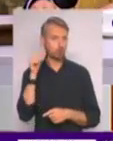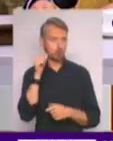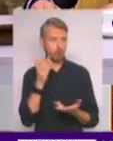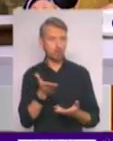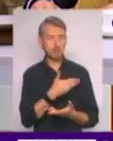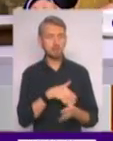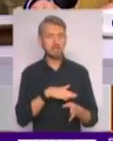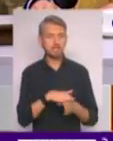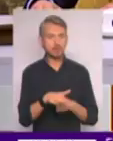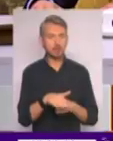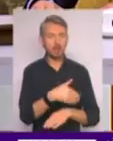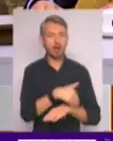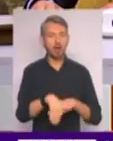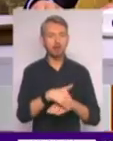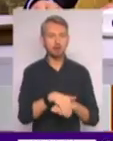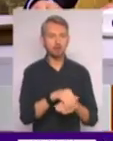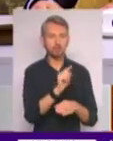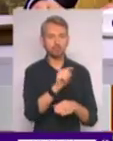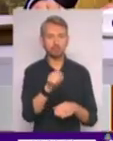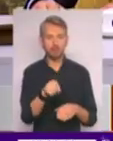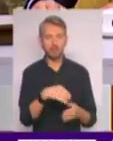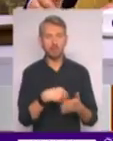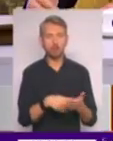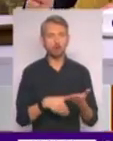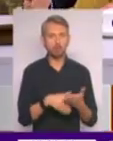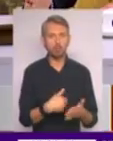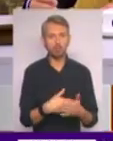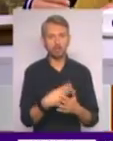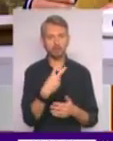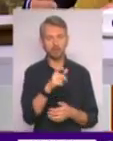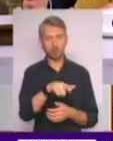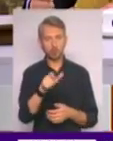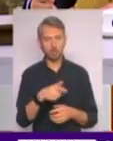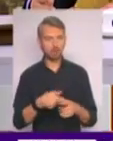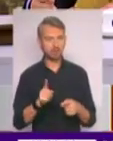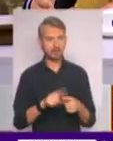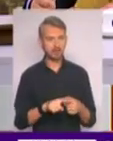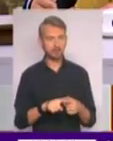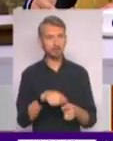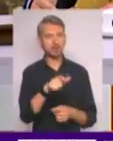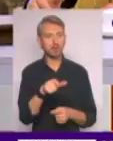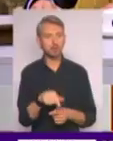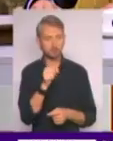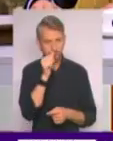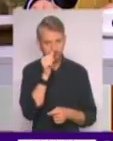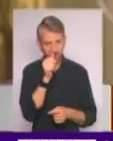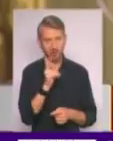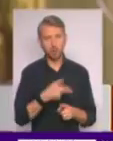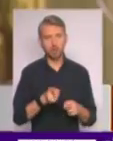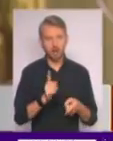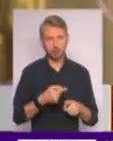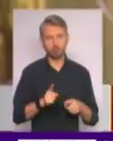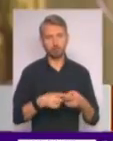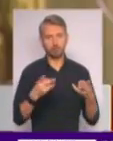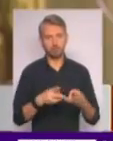ми здійснили адресну фінансову допомогу порядка 200 людям, і це люди, які реально цього потребували, це